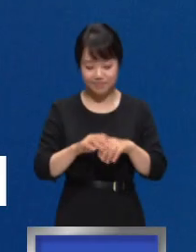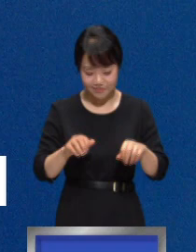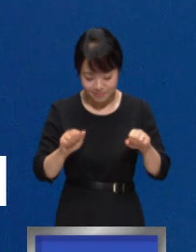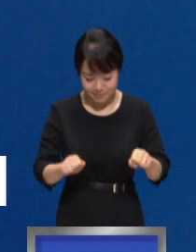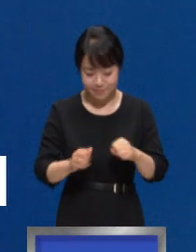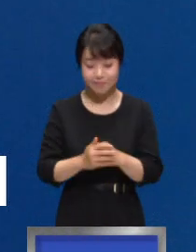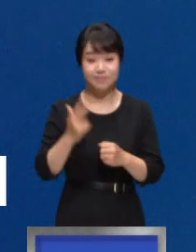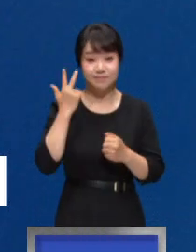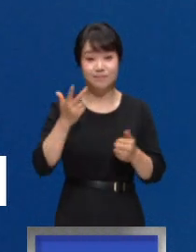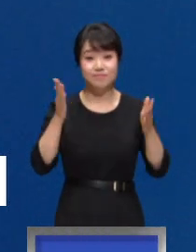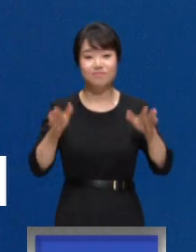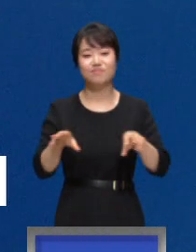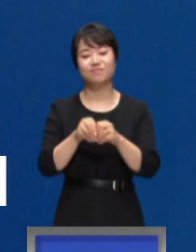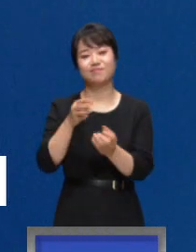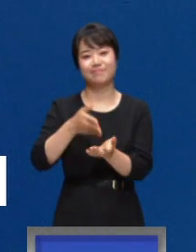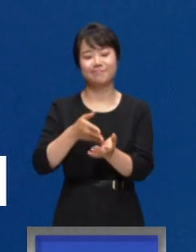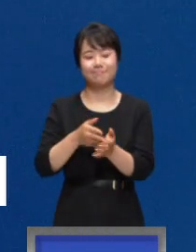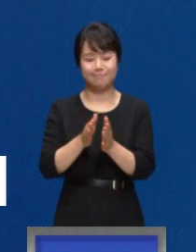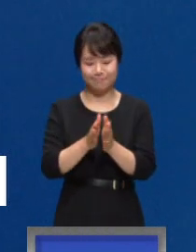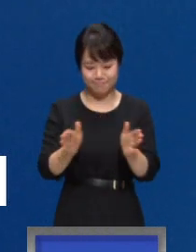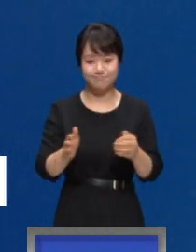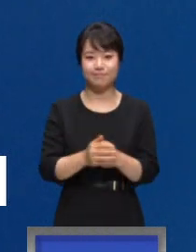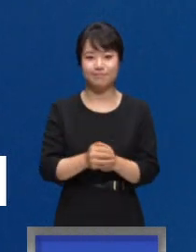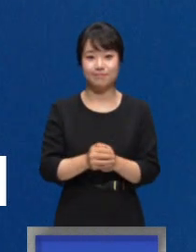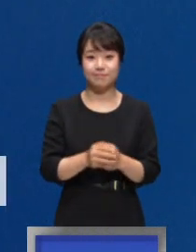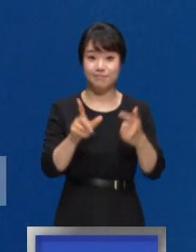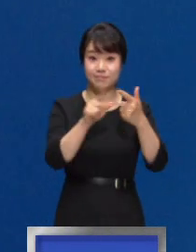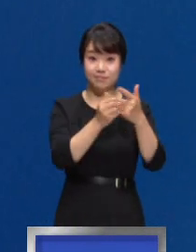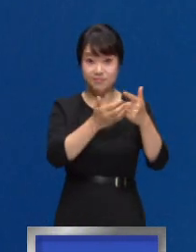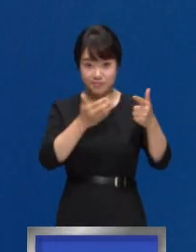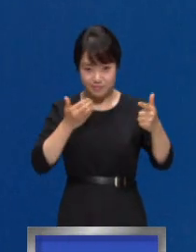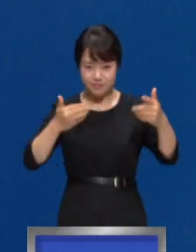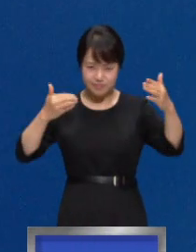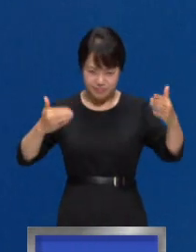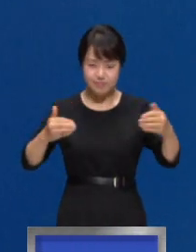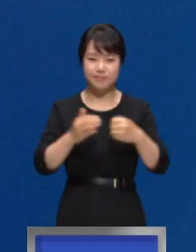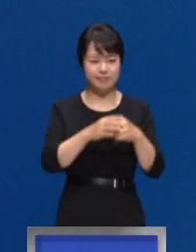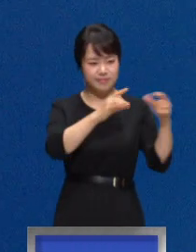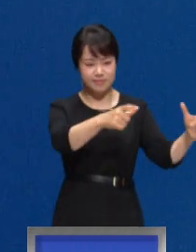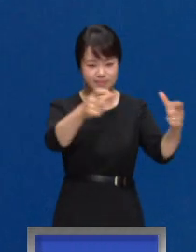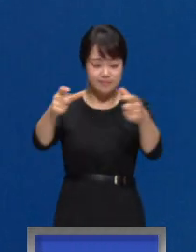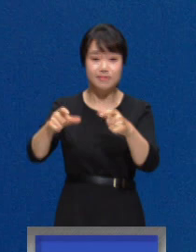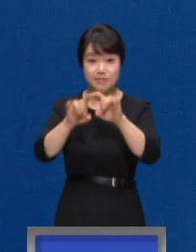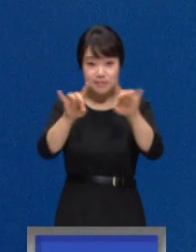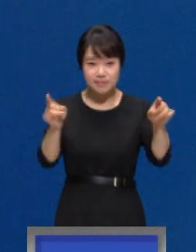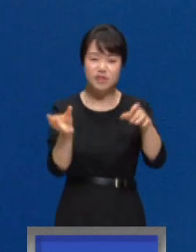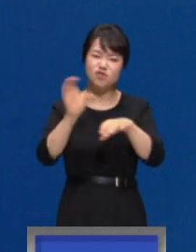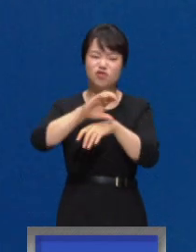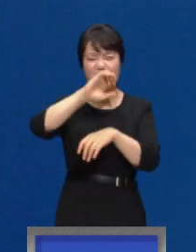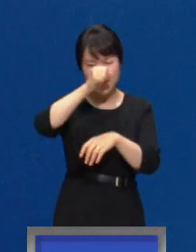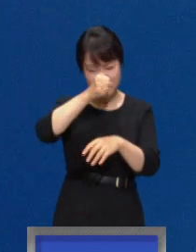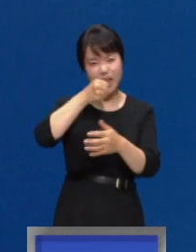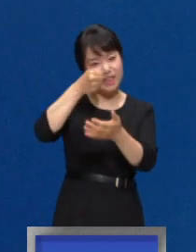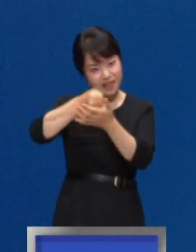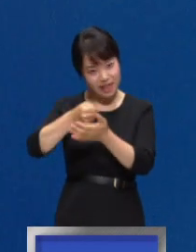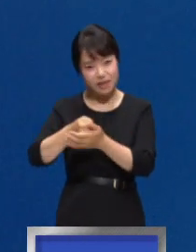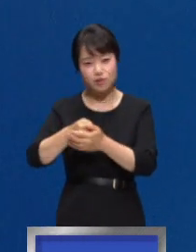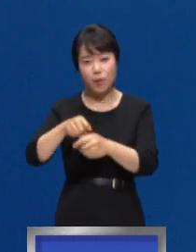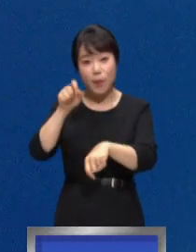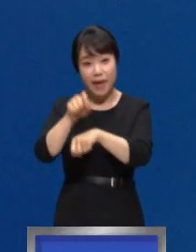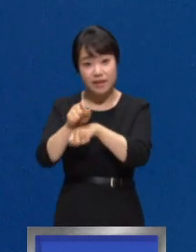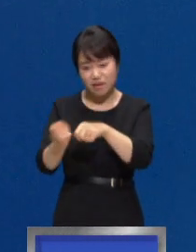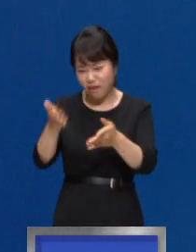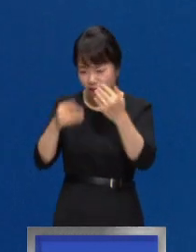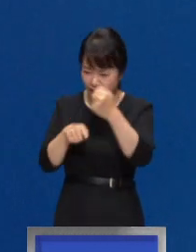안녕하십니까. BTV 주간종합뉴스입니다. 네, 올 상반기 막바지에 접어들면서 각 자치구마다 추경예산 편성과 또